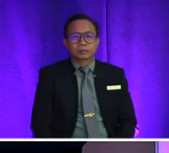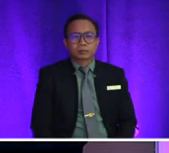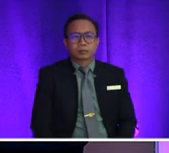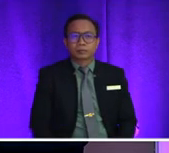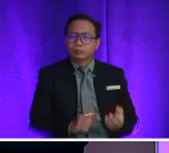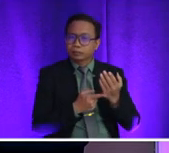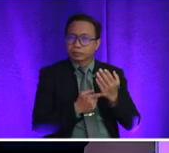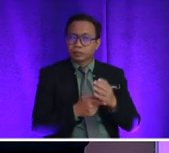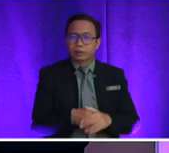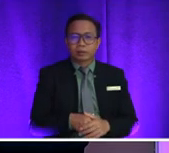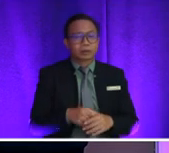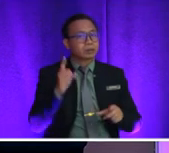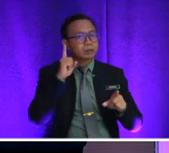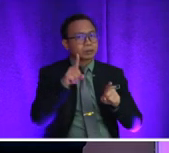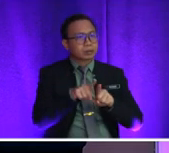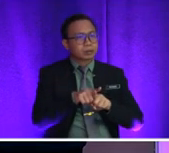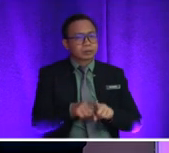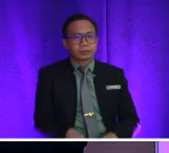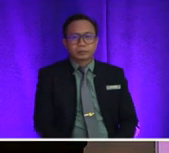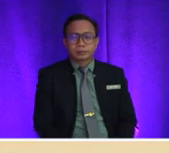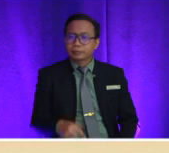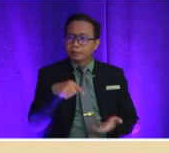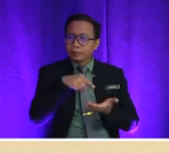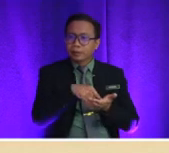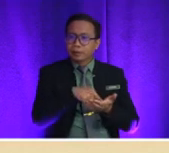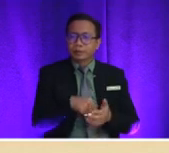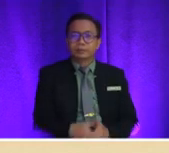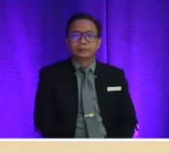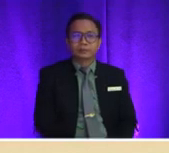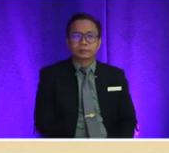Kita tentukan dulu lah oke Ini adalah